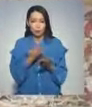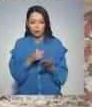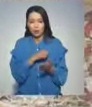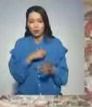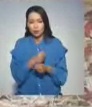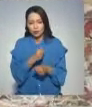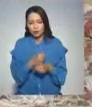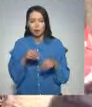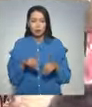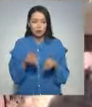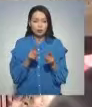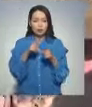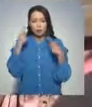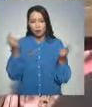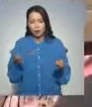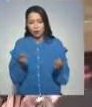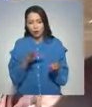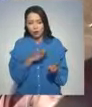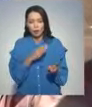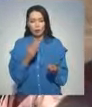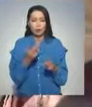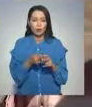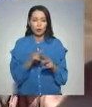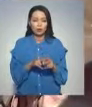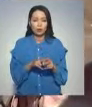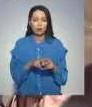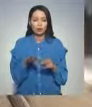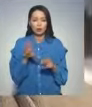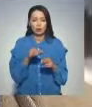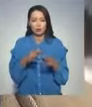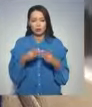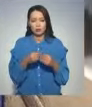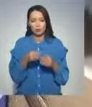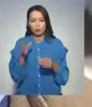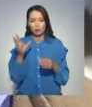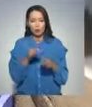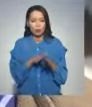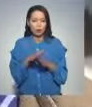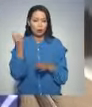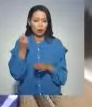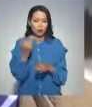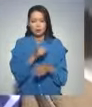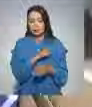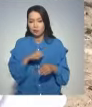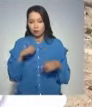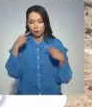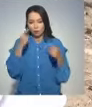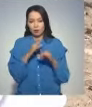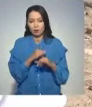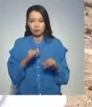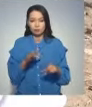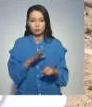егін еккен, малда баққан. Жеті қыздың ішінде бір ұл болғандықтан түздің бүкіл шаруасы жалғыз өзіне жүктелген көрінеді.